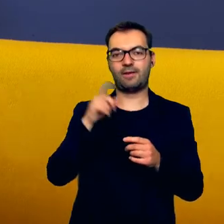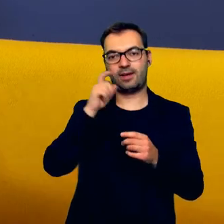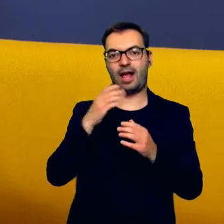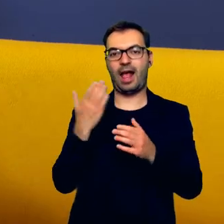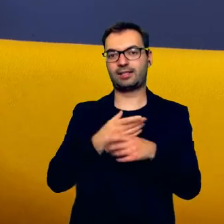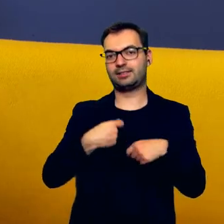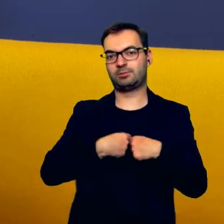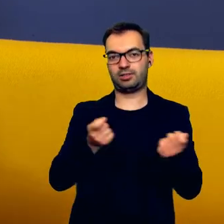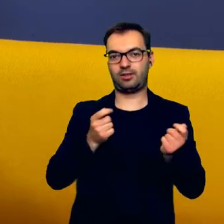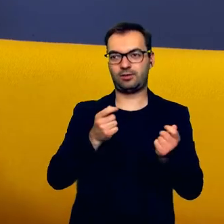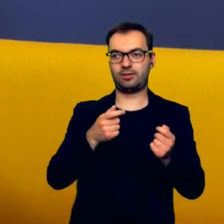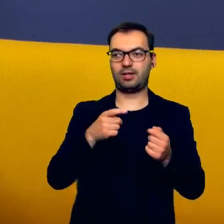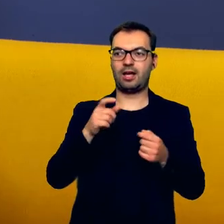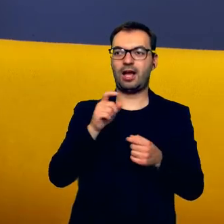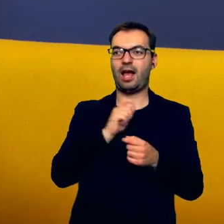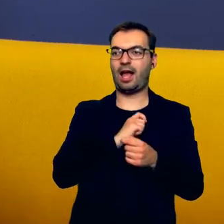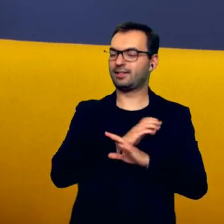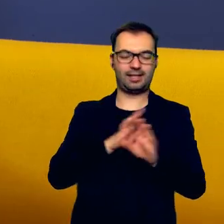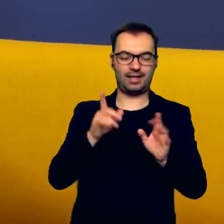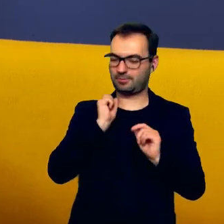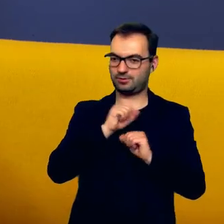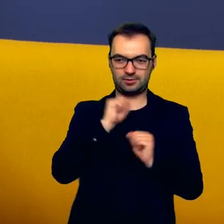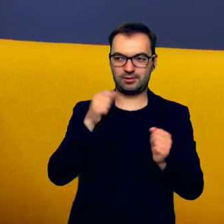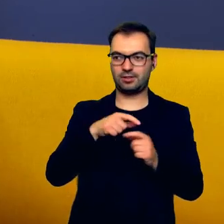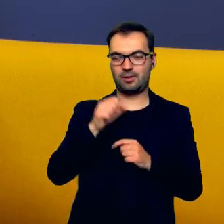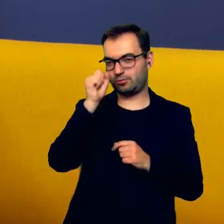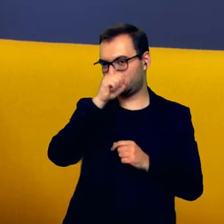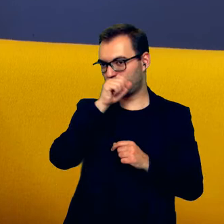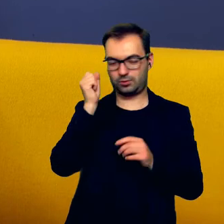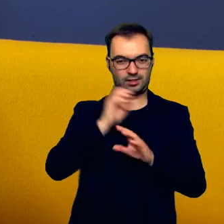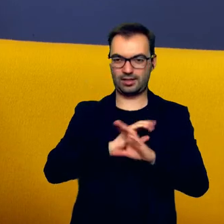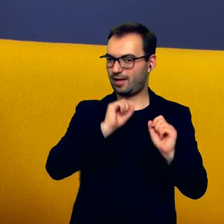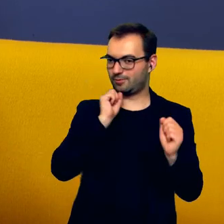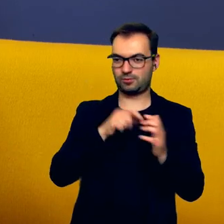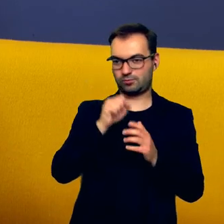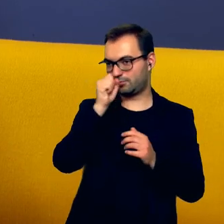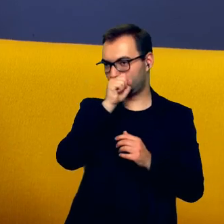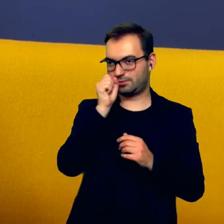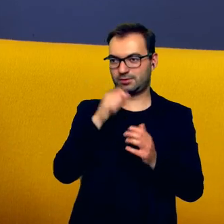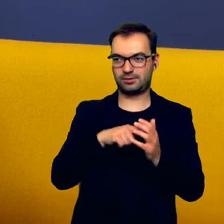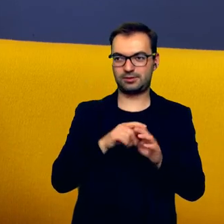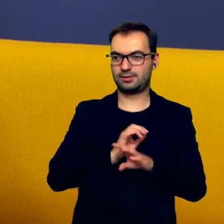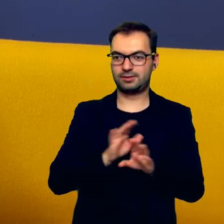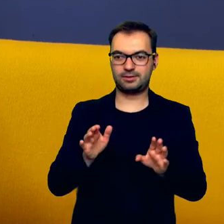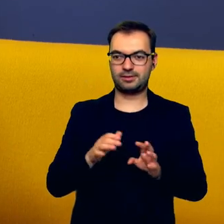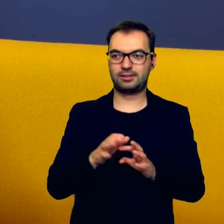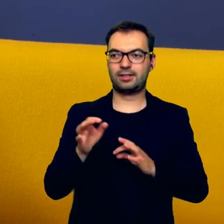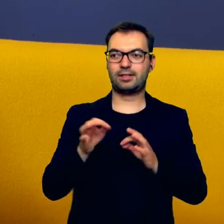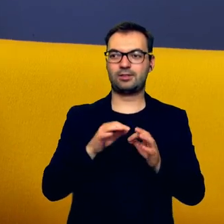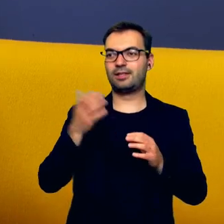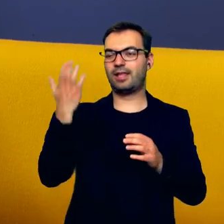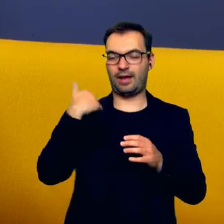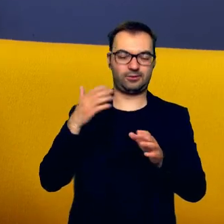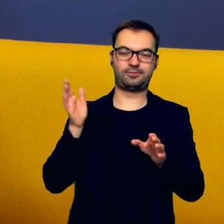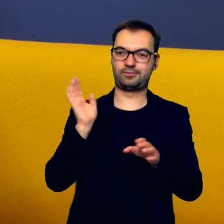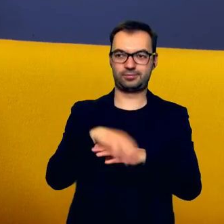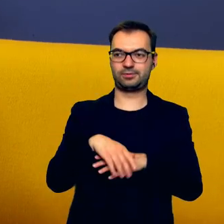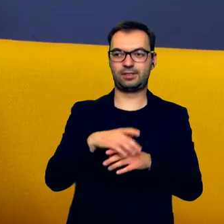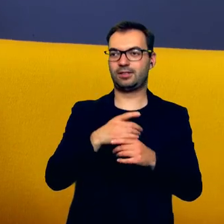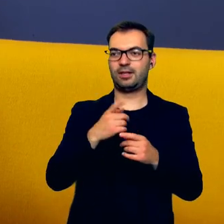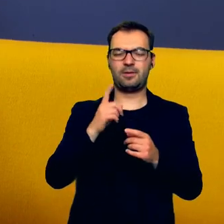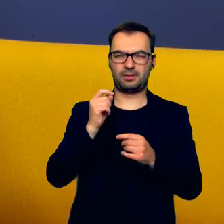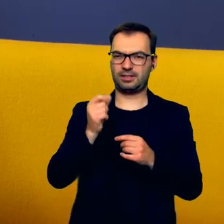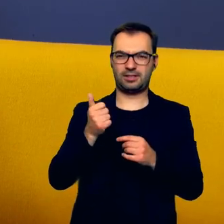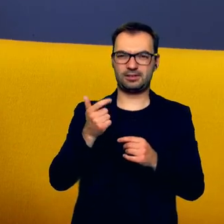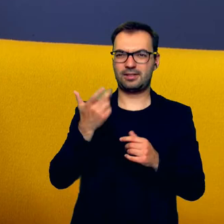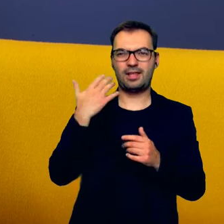niejako sprzedał Abwerze, że był agentem Abwery. Nie, to jest wyssane z palca. To te poglądy historyków zostały dawno obalone, nielicznych